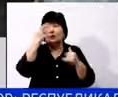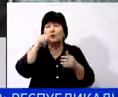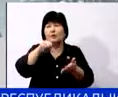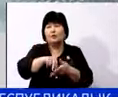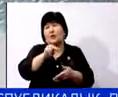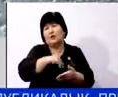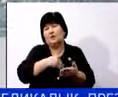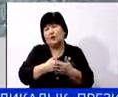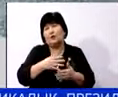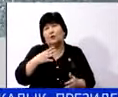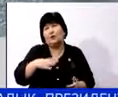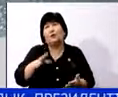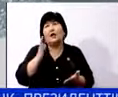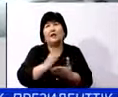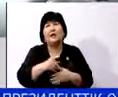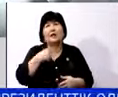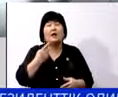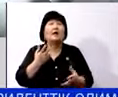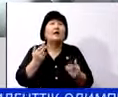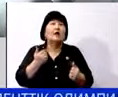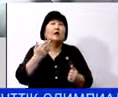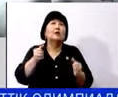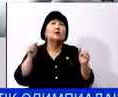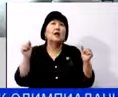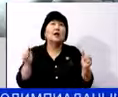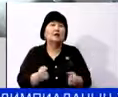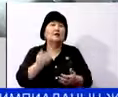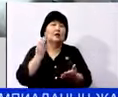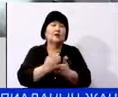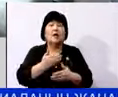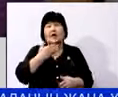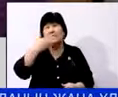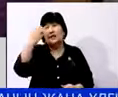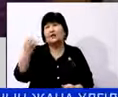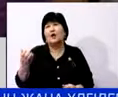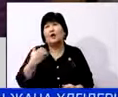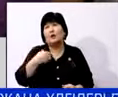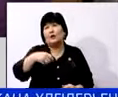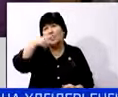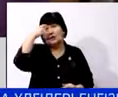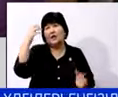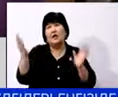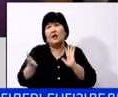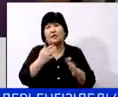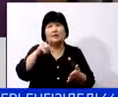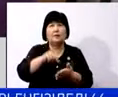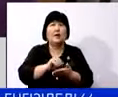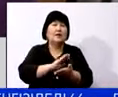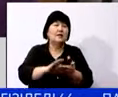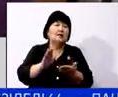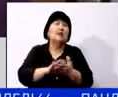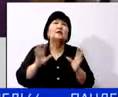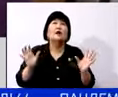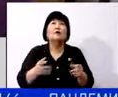дейін еңбек етуге тура келеді дейді. Расында олар қыста қара суықта, жазда Қызылорданың қапырық желімен жағаласып жүріп тазалықты